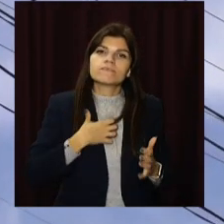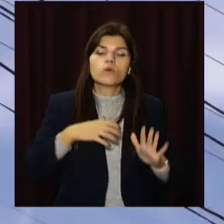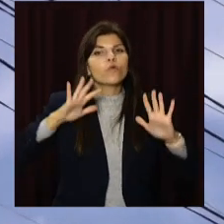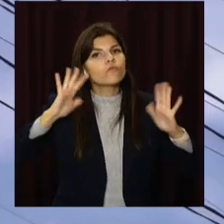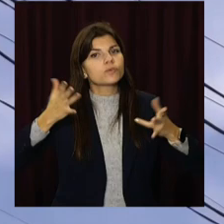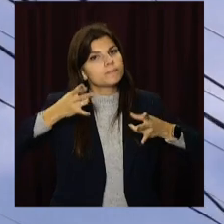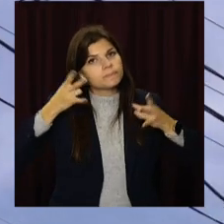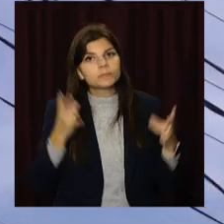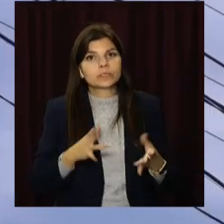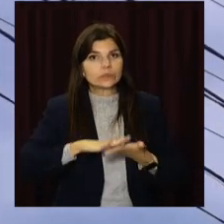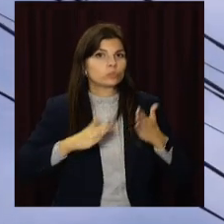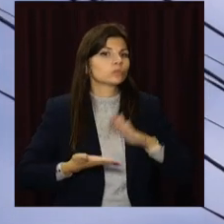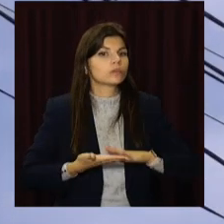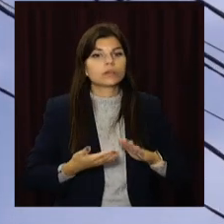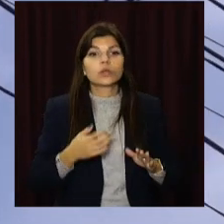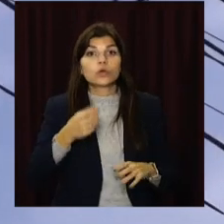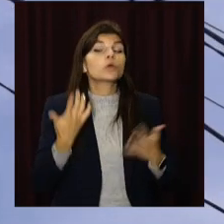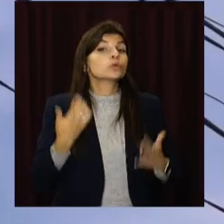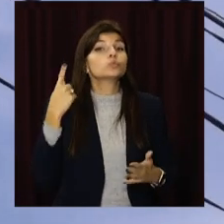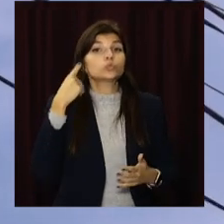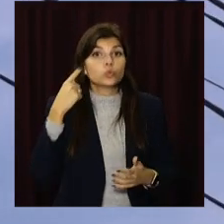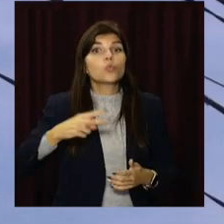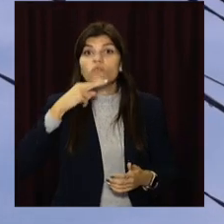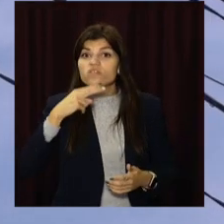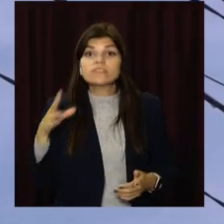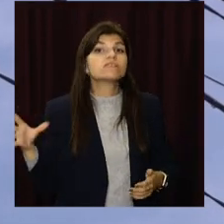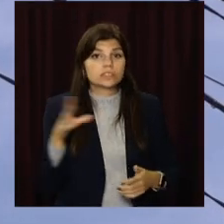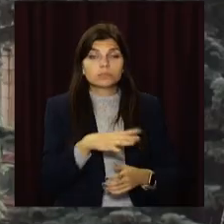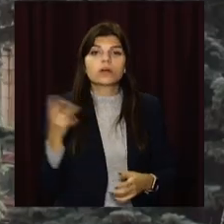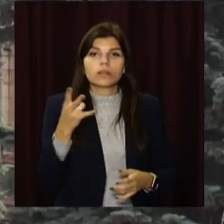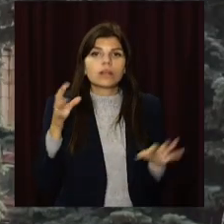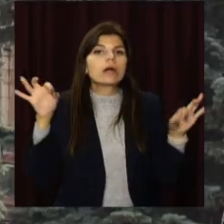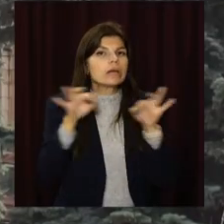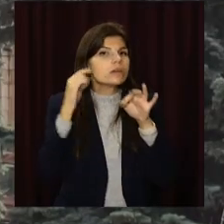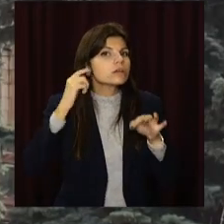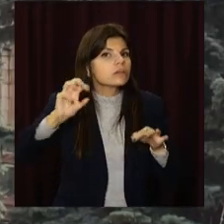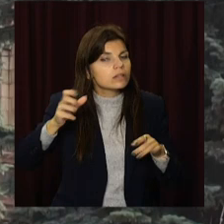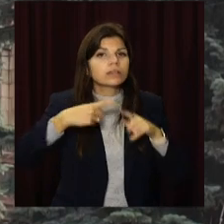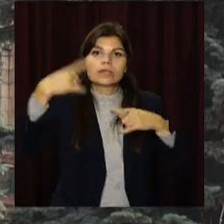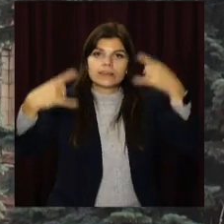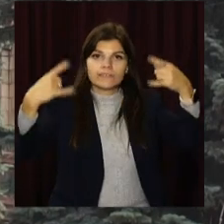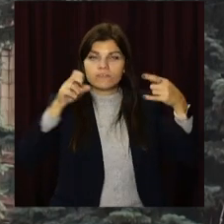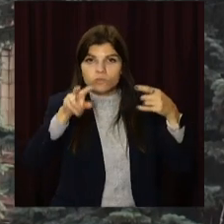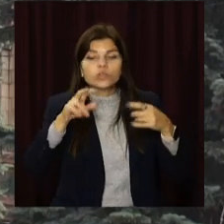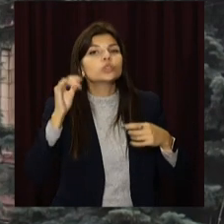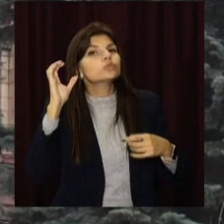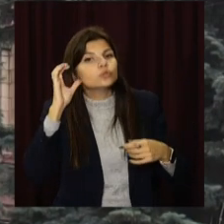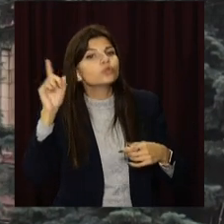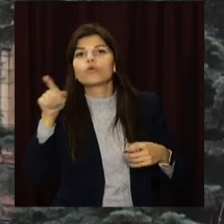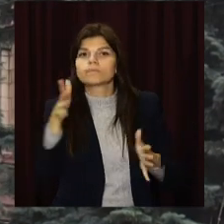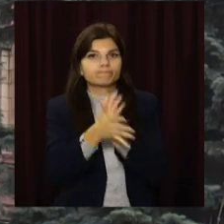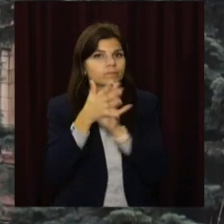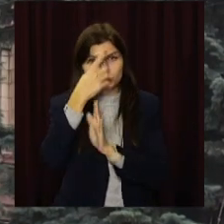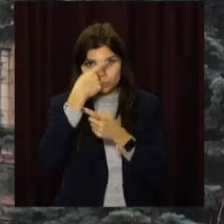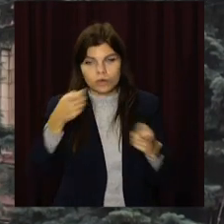випадок надзвичайної ситуації. Почувши сигнал «Увага всім!», треба увімкнути радіо або телевізор і прослухати повідомлення.